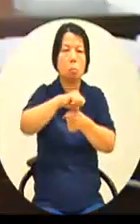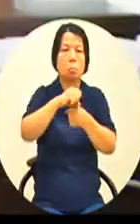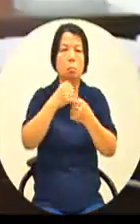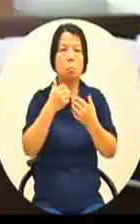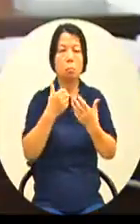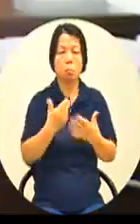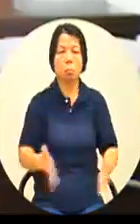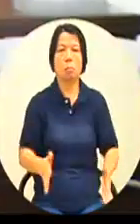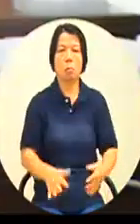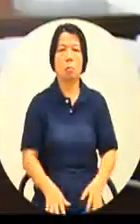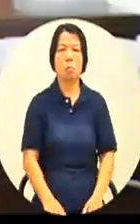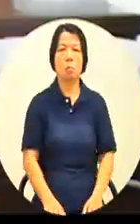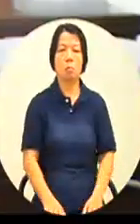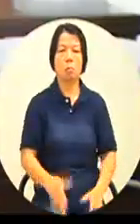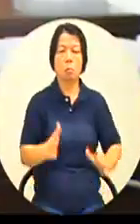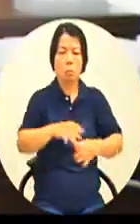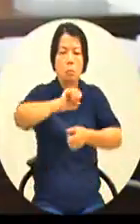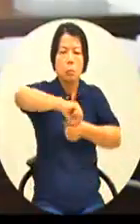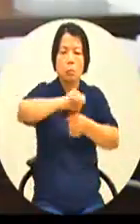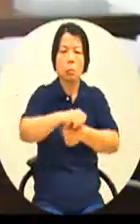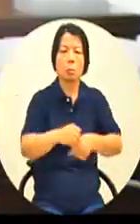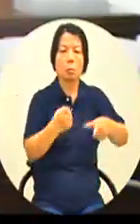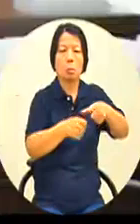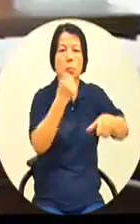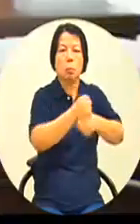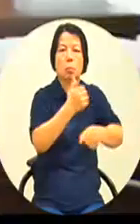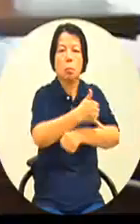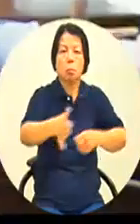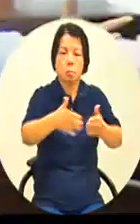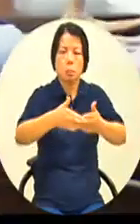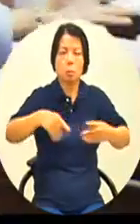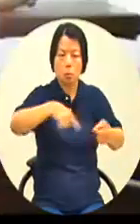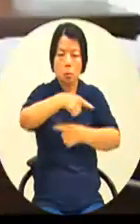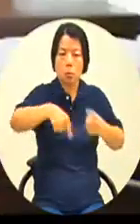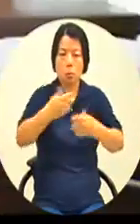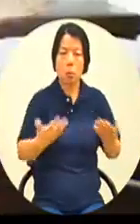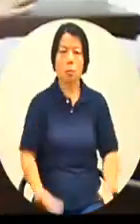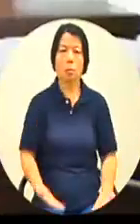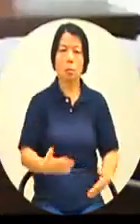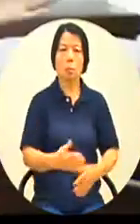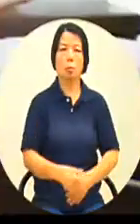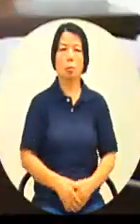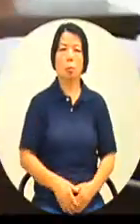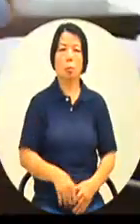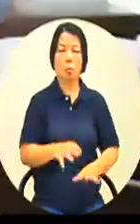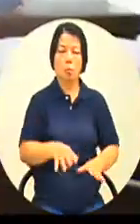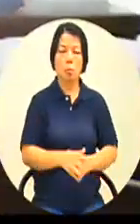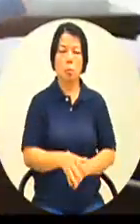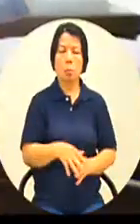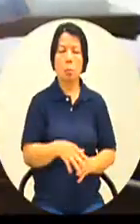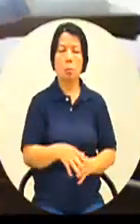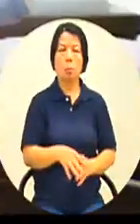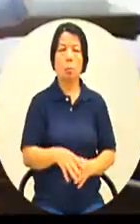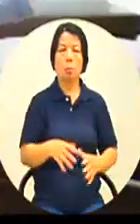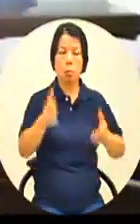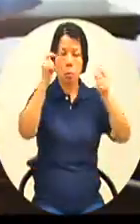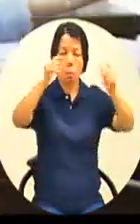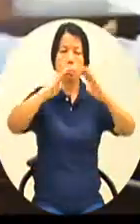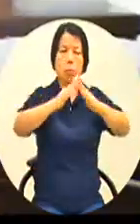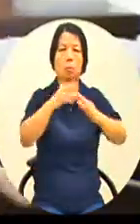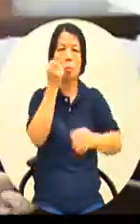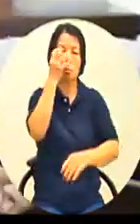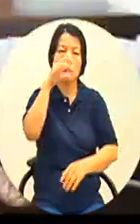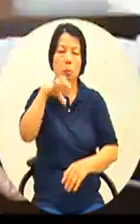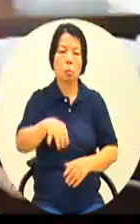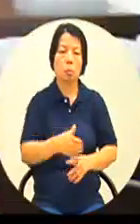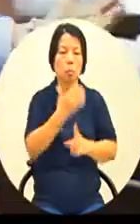多休了，好再加上公务人员又强迫要轮休了，最好最省的就是高雄市的观光点就是基